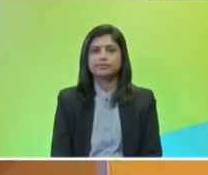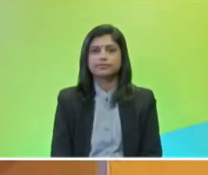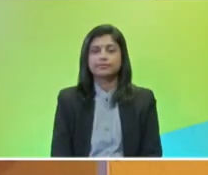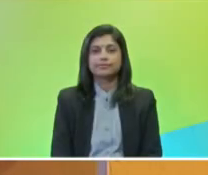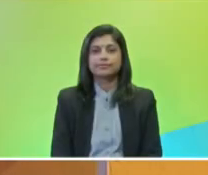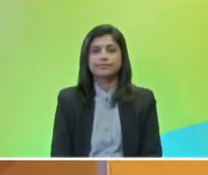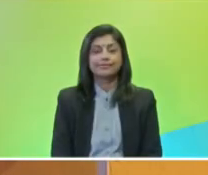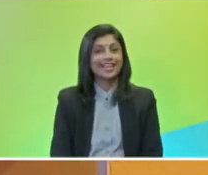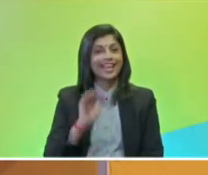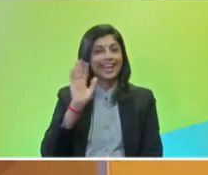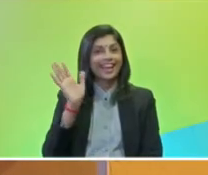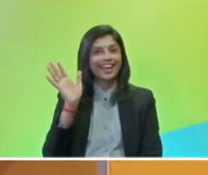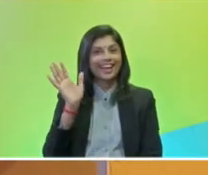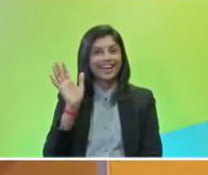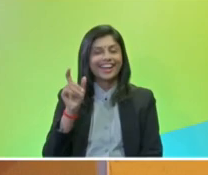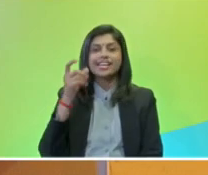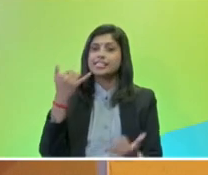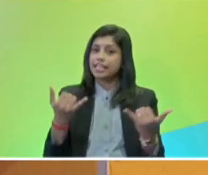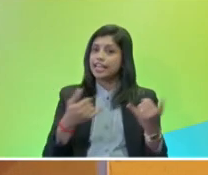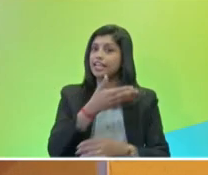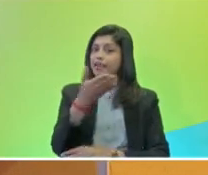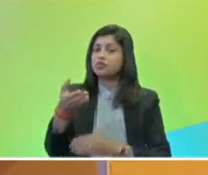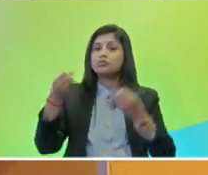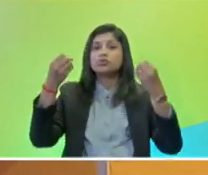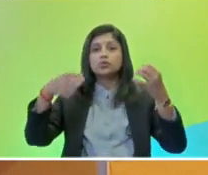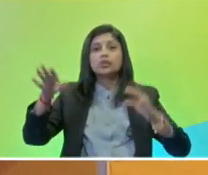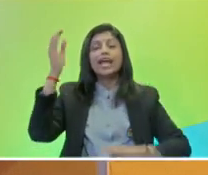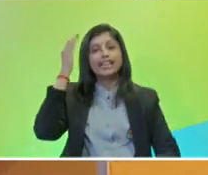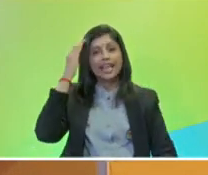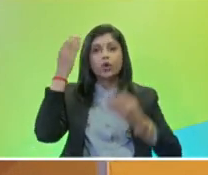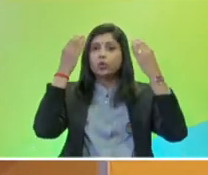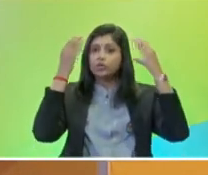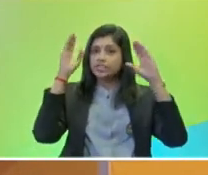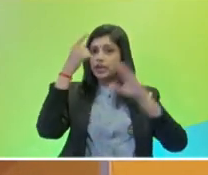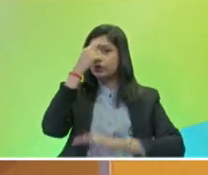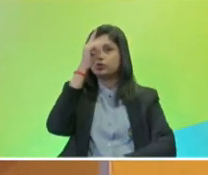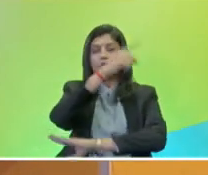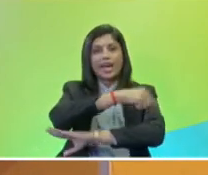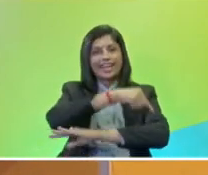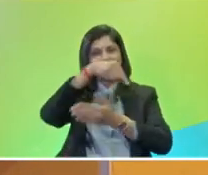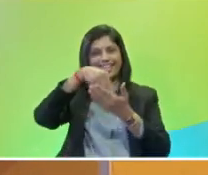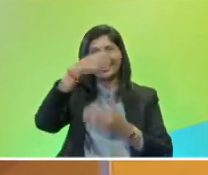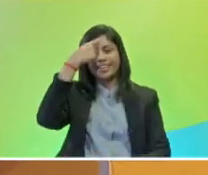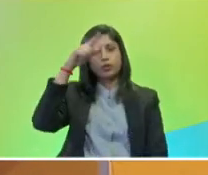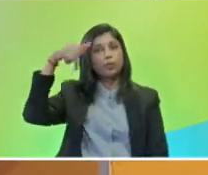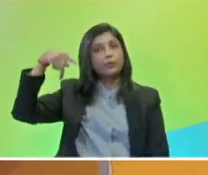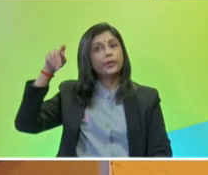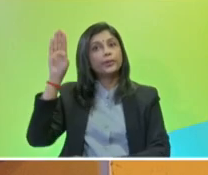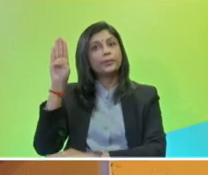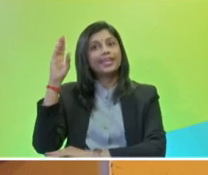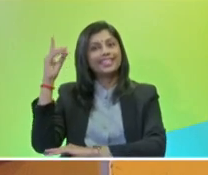Saya pasti murid-murid atau udah siapkah guru yang akan bersama dengan kita kali ini untuk penaksiran bilik aja tapi